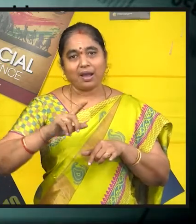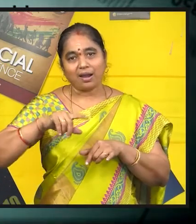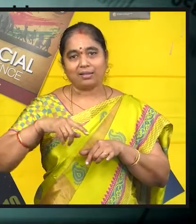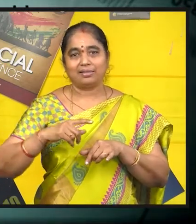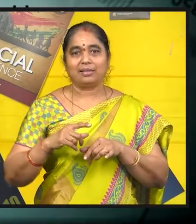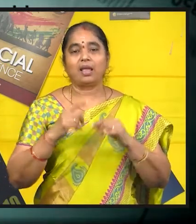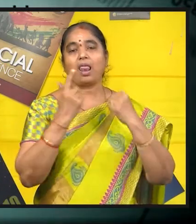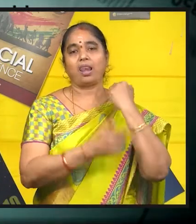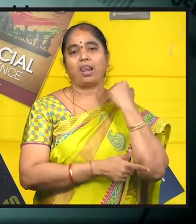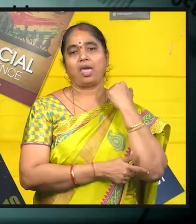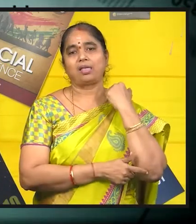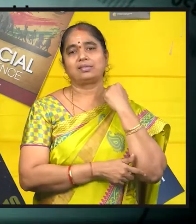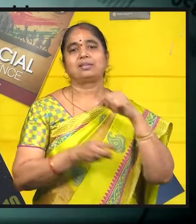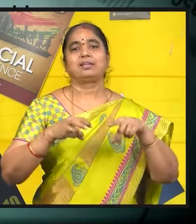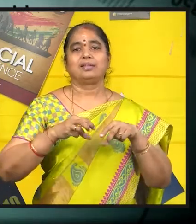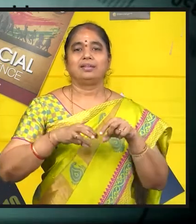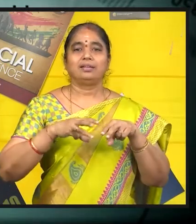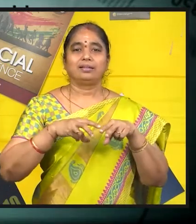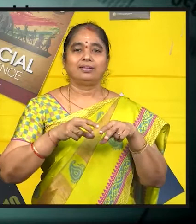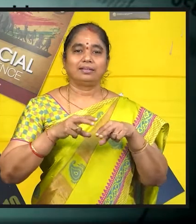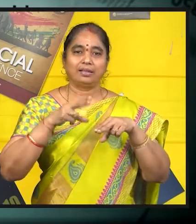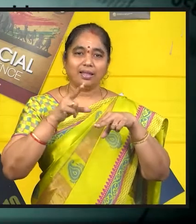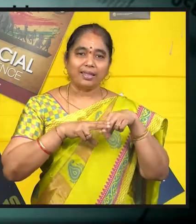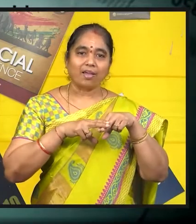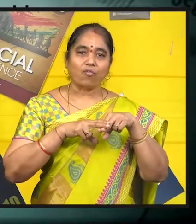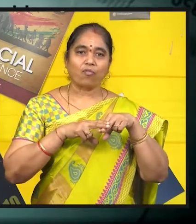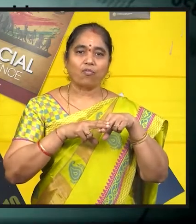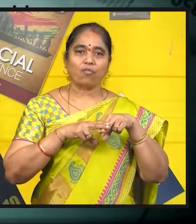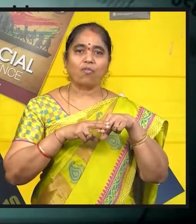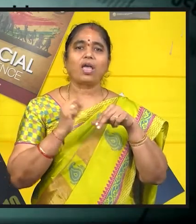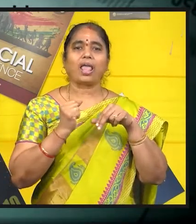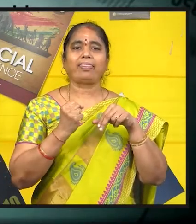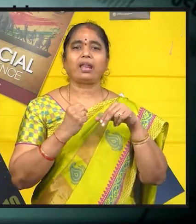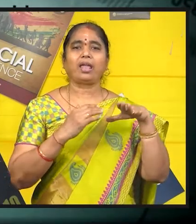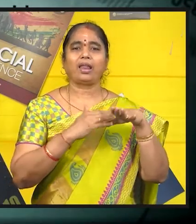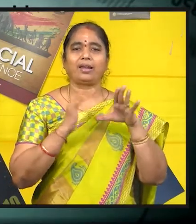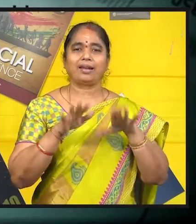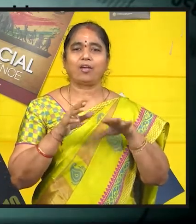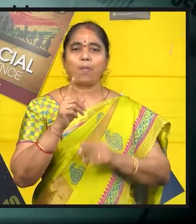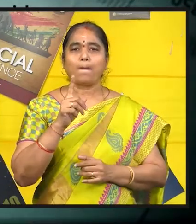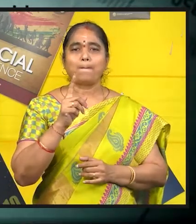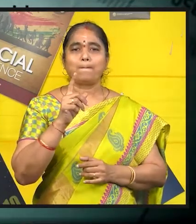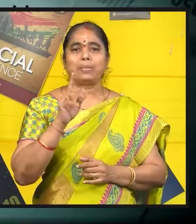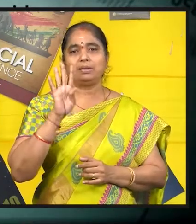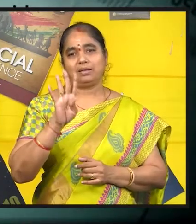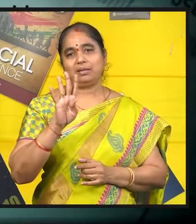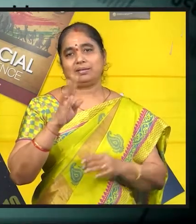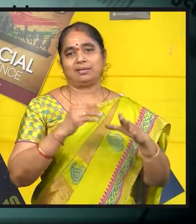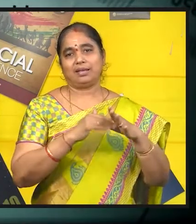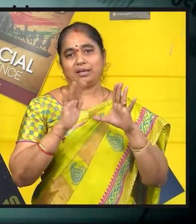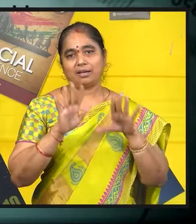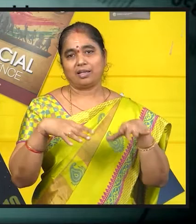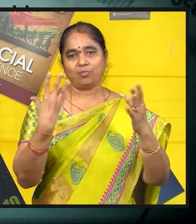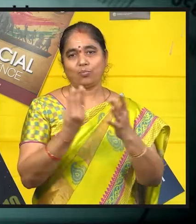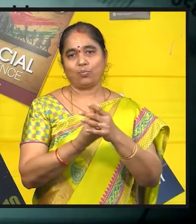இப்போ அதில் கடைசியாக எஃப் கூட்டுக்கு வரீங்க, அதில் எத்தனை எலக்ட்ரான்கள் இருக்க முடியும் அப்படின்னு சொல்லி பார்த்தீங்கன்னு 14 எலக்ட்ரான்கள்